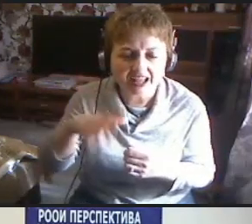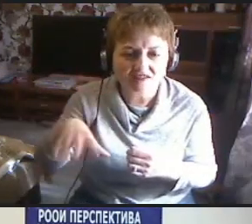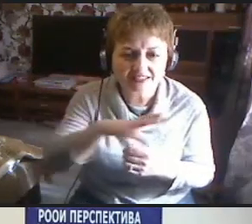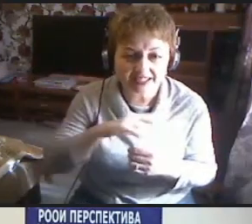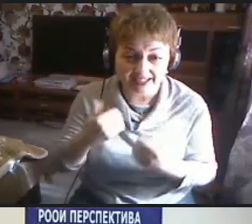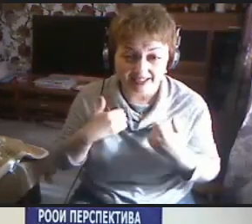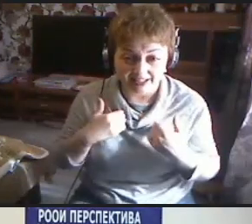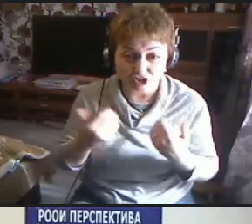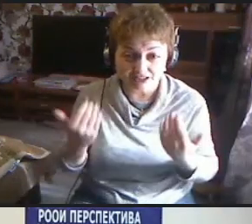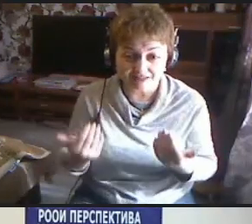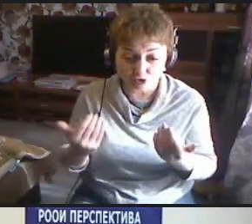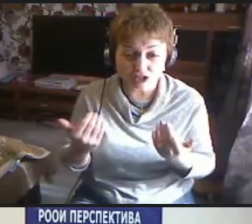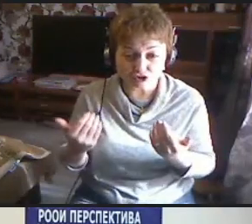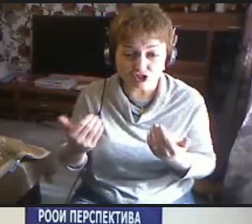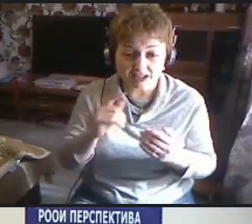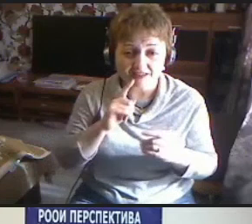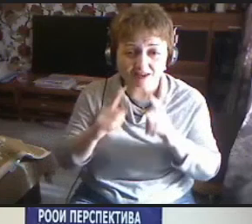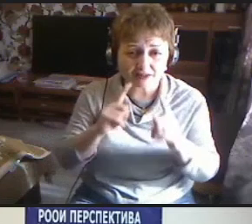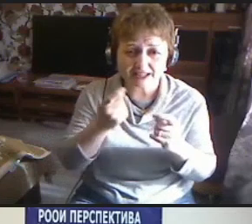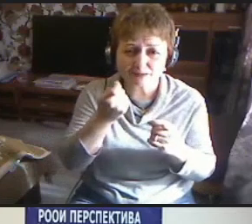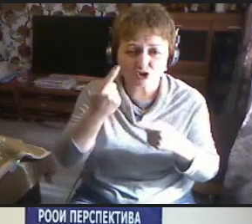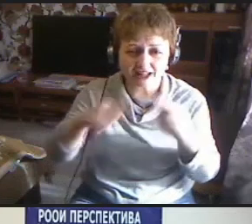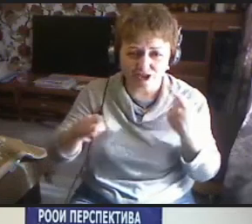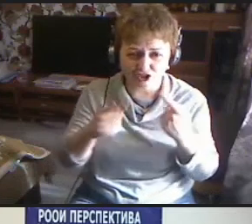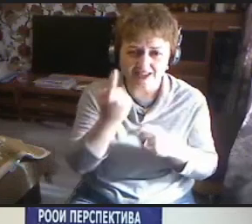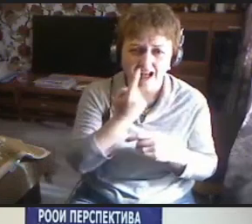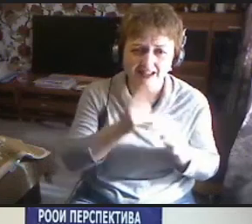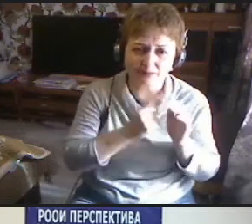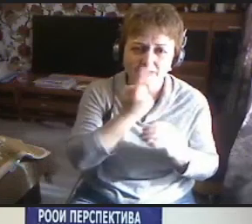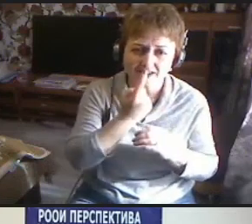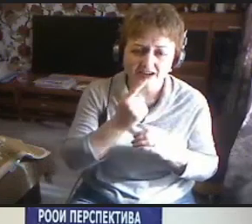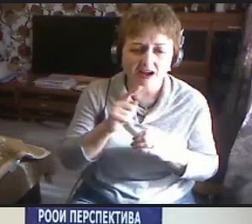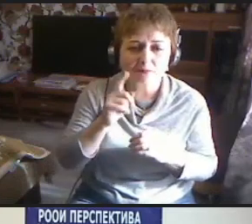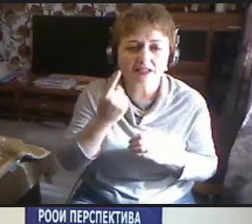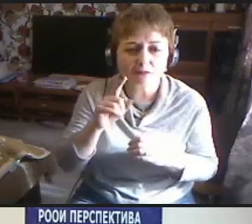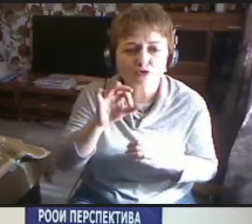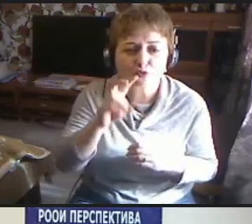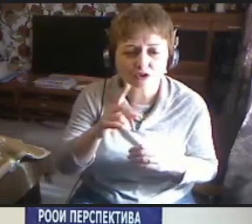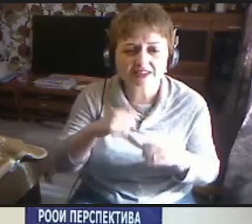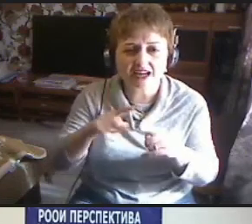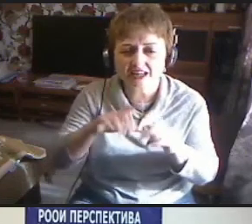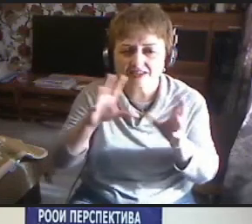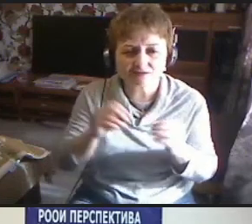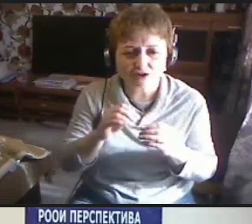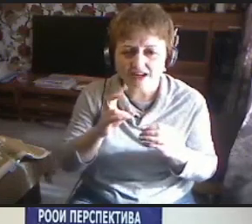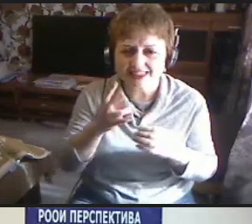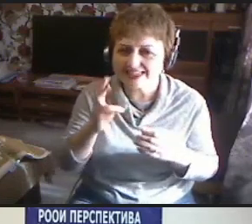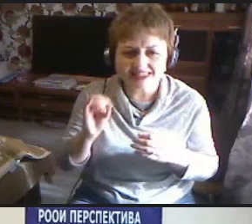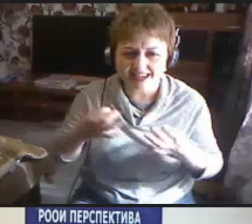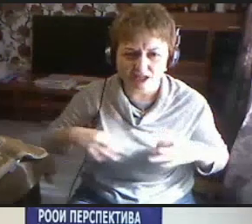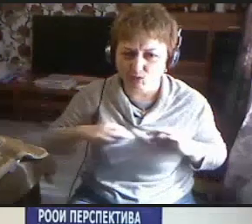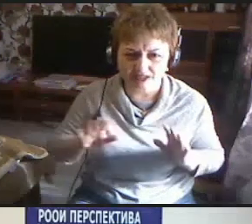Ну, наш сегодняшний вебинар, он немножко отличается от первого, потому что, прежде всего, потому что он, скорее всего, не